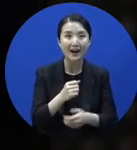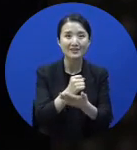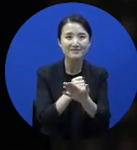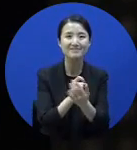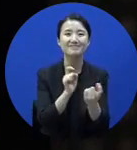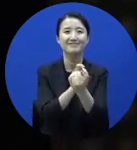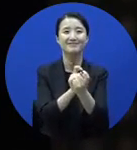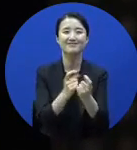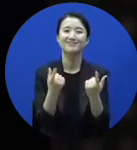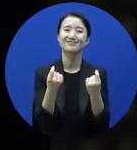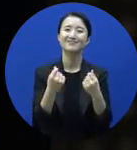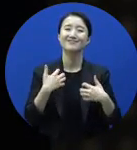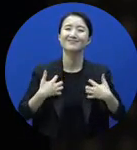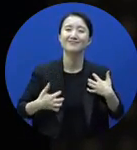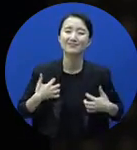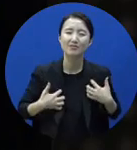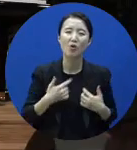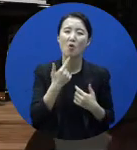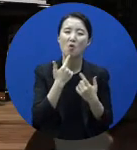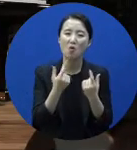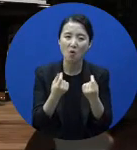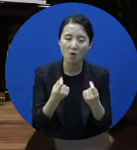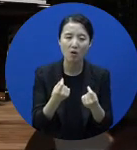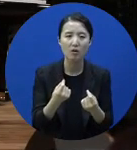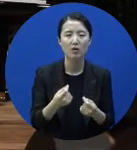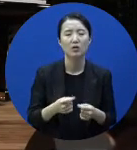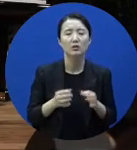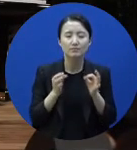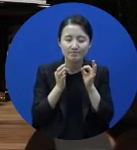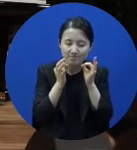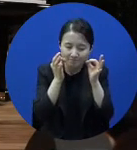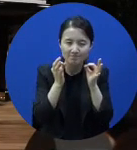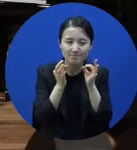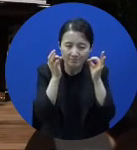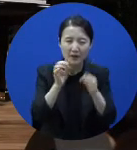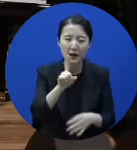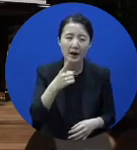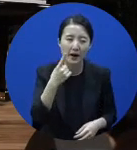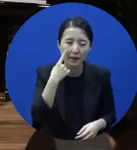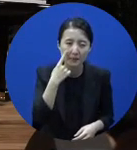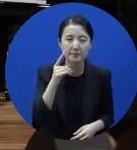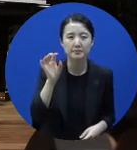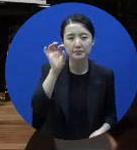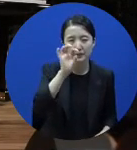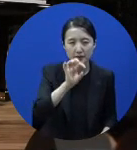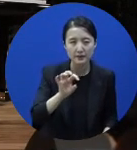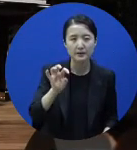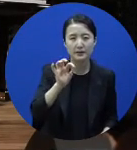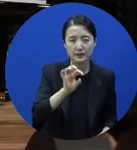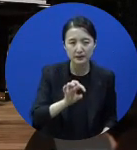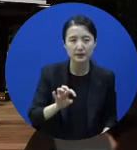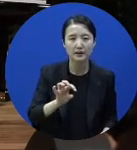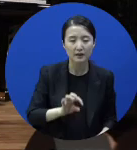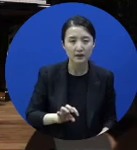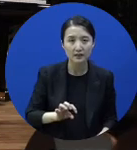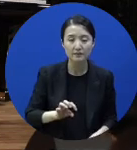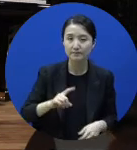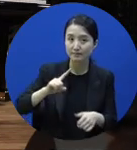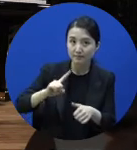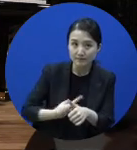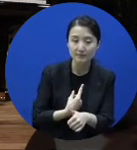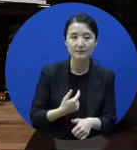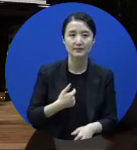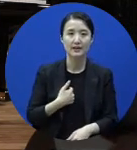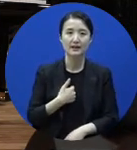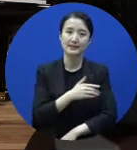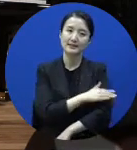좀 해보기도 하고 그런 것들을 계속 반복적으로 하다 보면 여러분들이 원하는 하나씩 나 이거 잘할 수 있어, 이거 잘할 수 있어라를